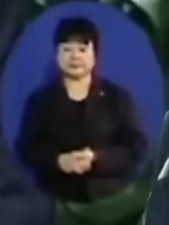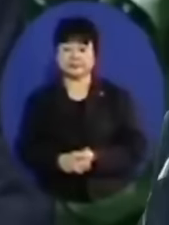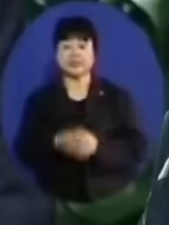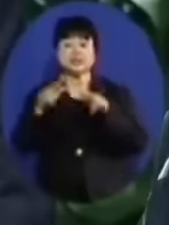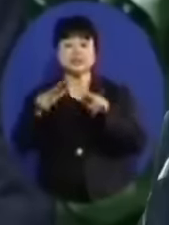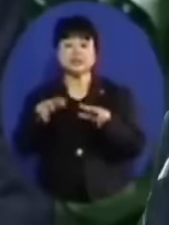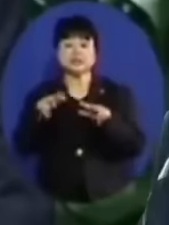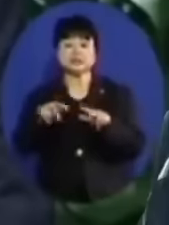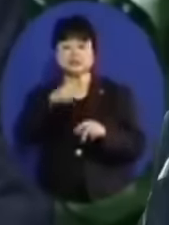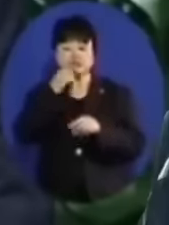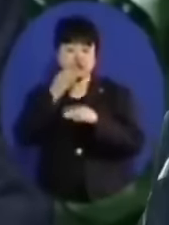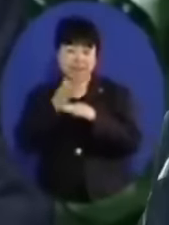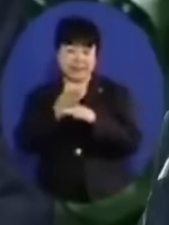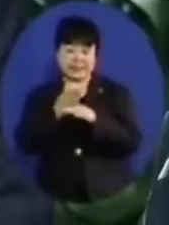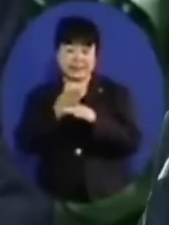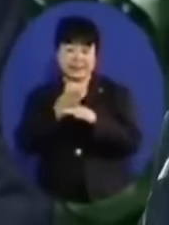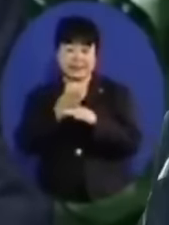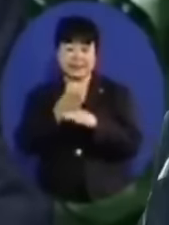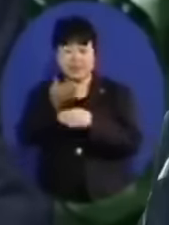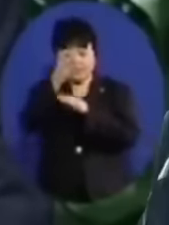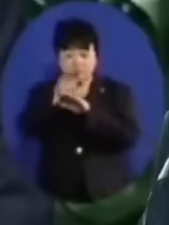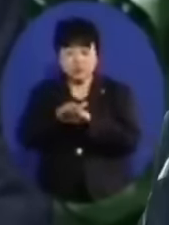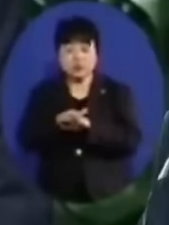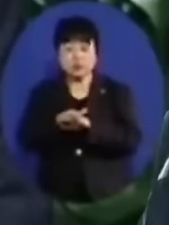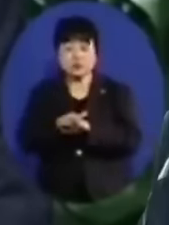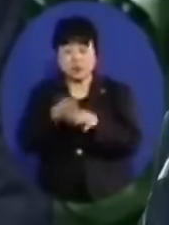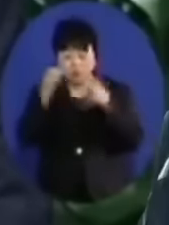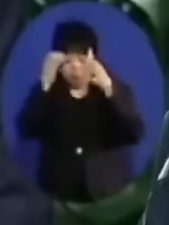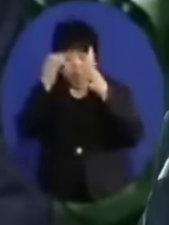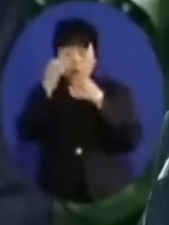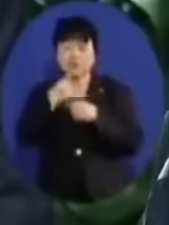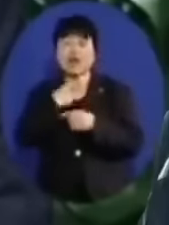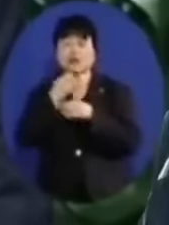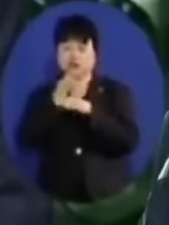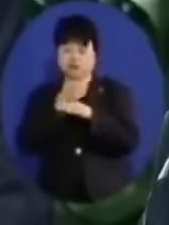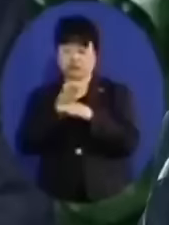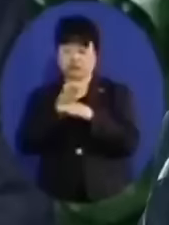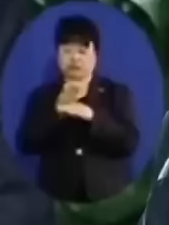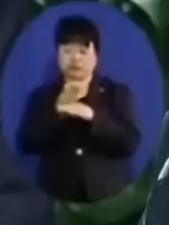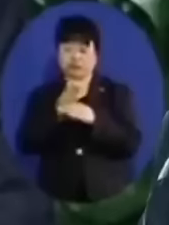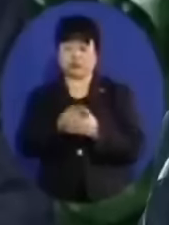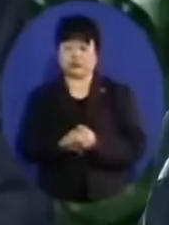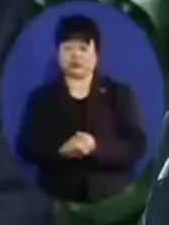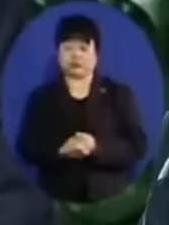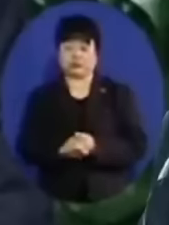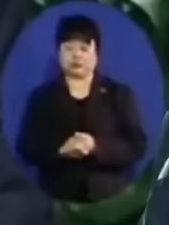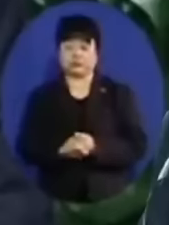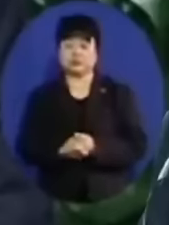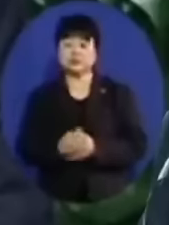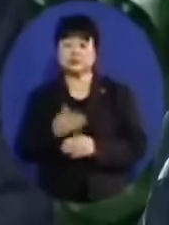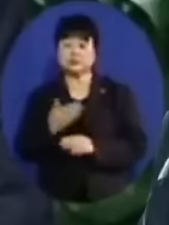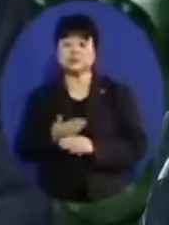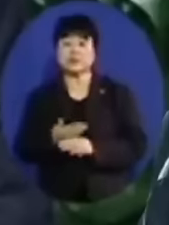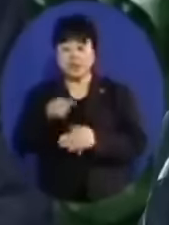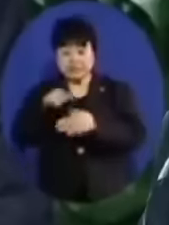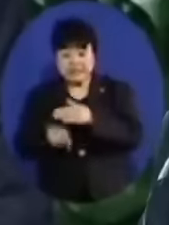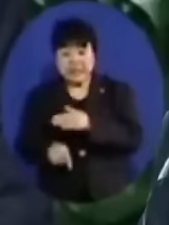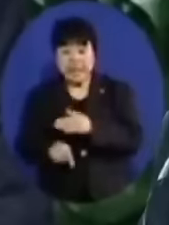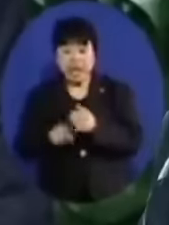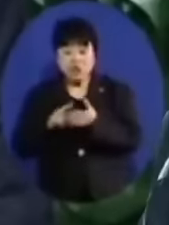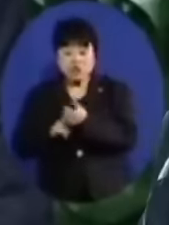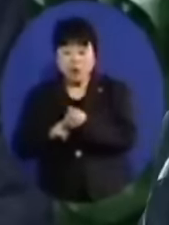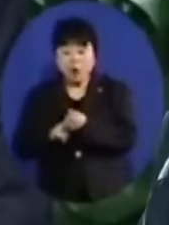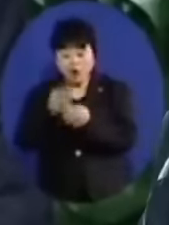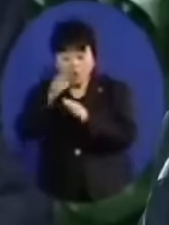지금 북한의 성도들이 많이 고통을 당하고 있지만 이외로 지하에 있는 성도들이 많이 있습니다.